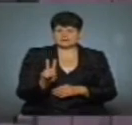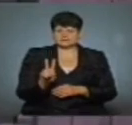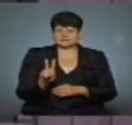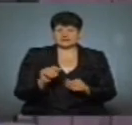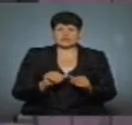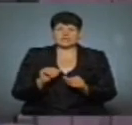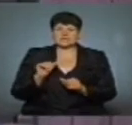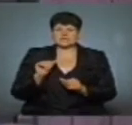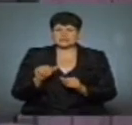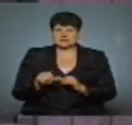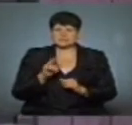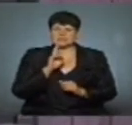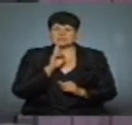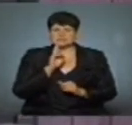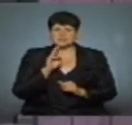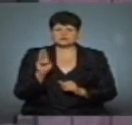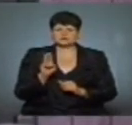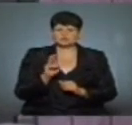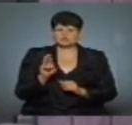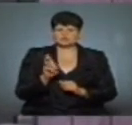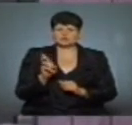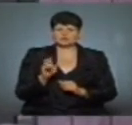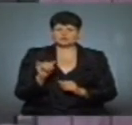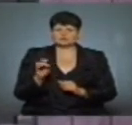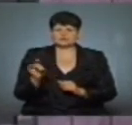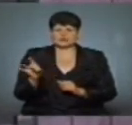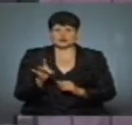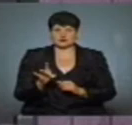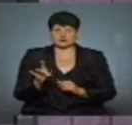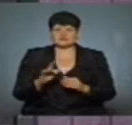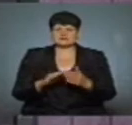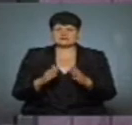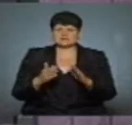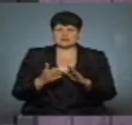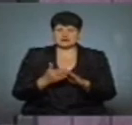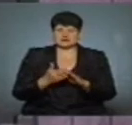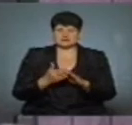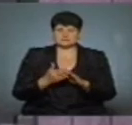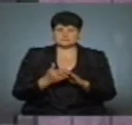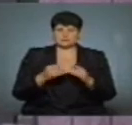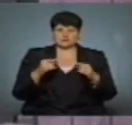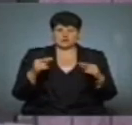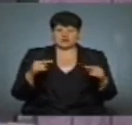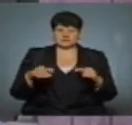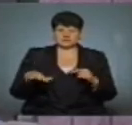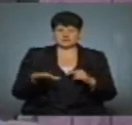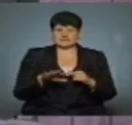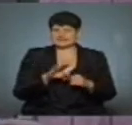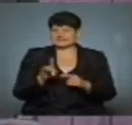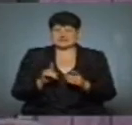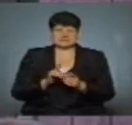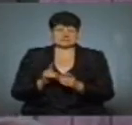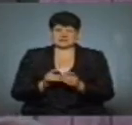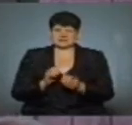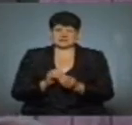Крім Кременецького, Шумського і Бучацьких районів, ситуація по решті територій не змінилася